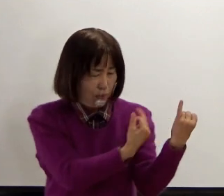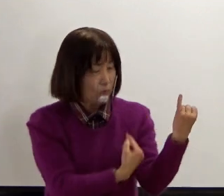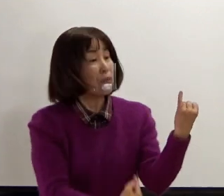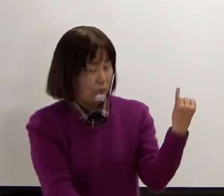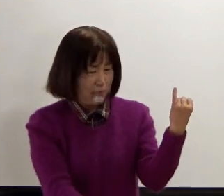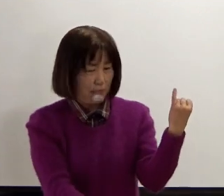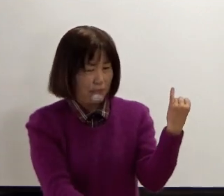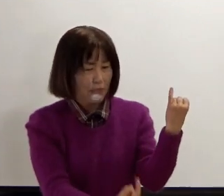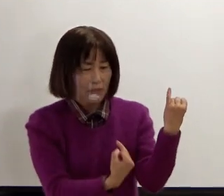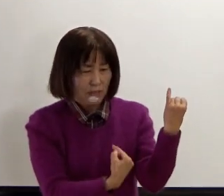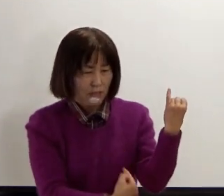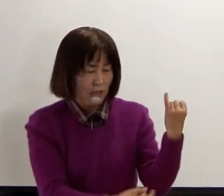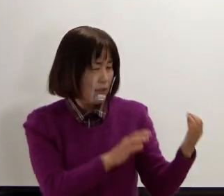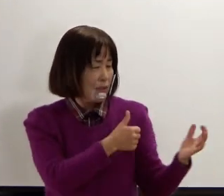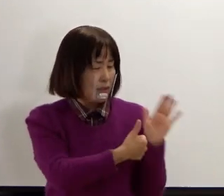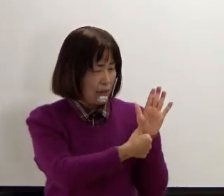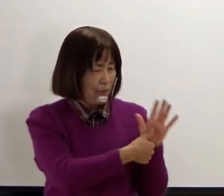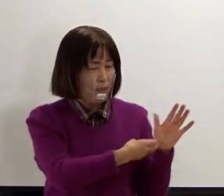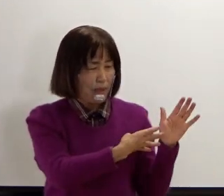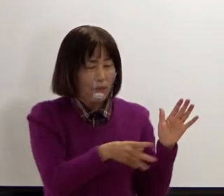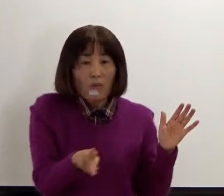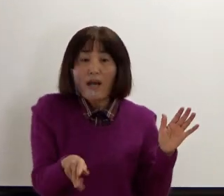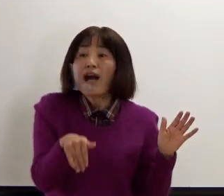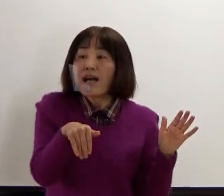む、その子をヨハネと名付けなさい。